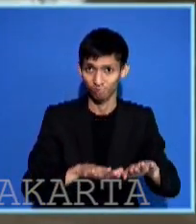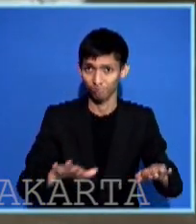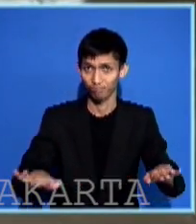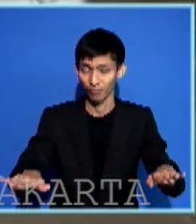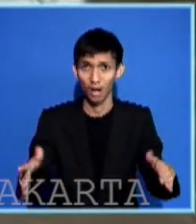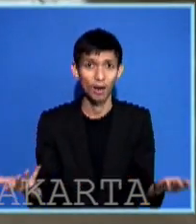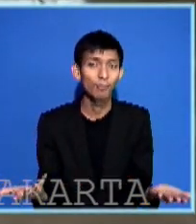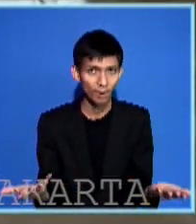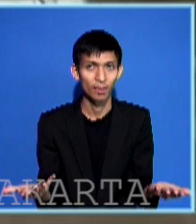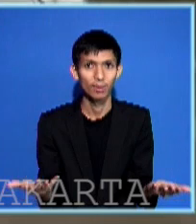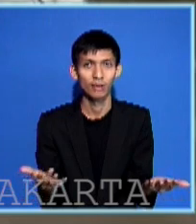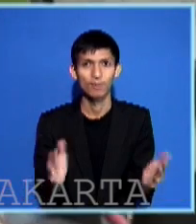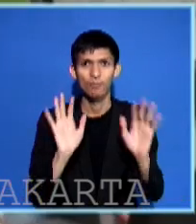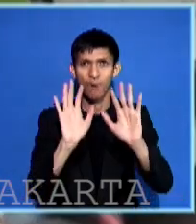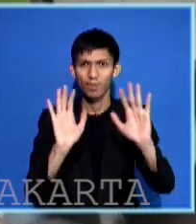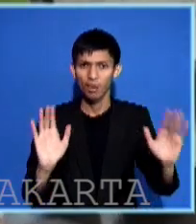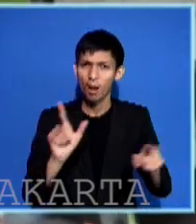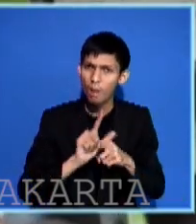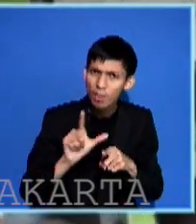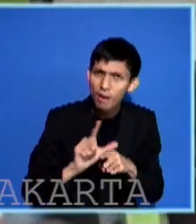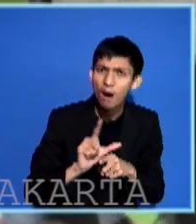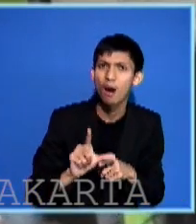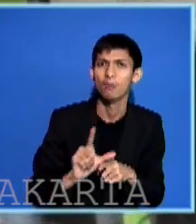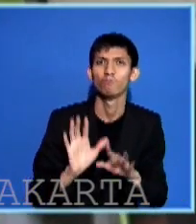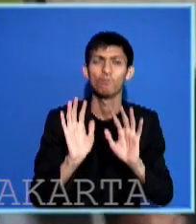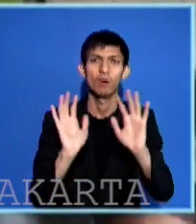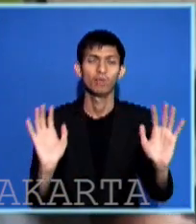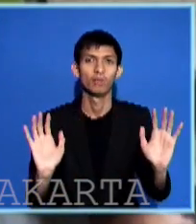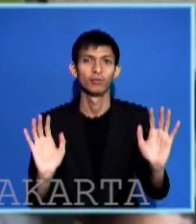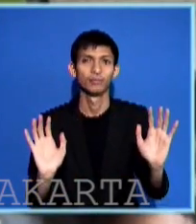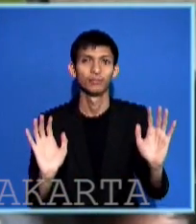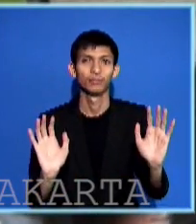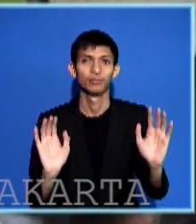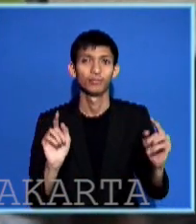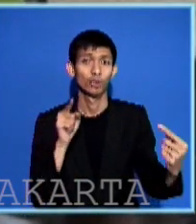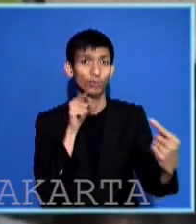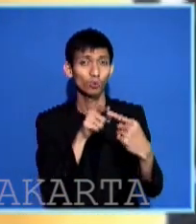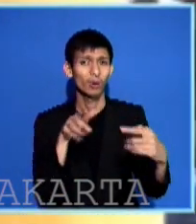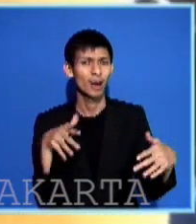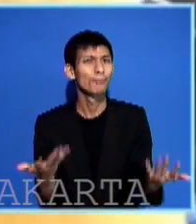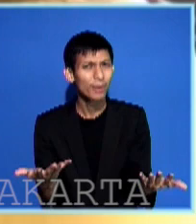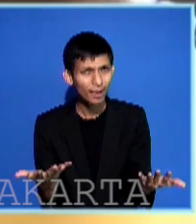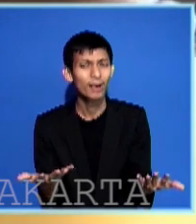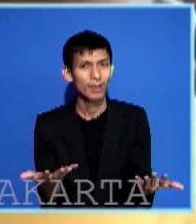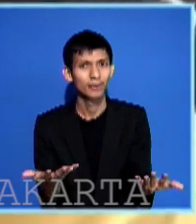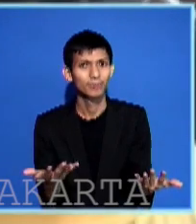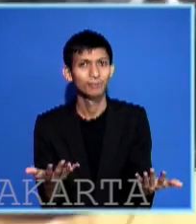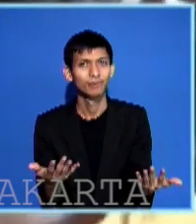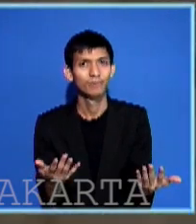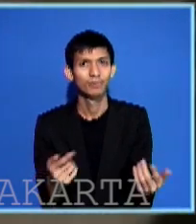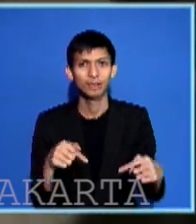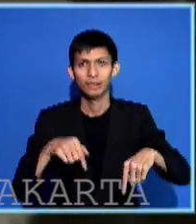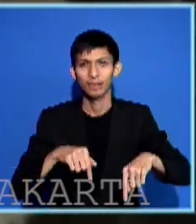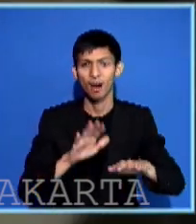nderek gladen kanthi saking greget lan krentekipun piyambak. Menika nggambaraken bilih lari-lari pancen sampun remen kalian seni